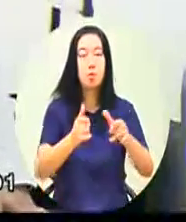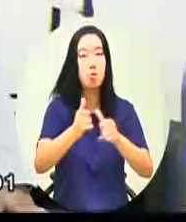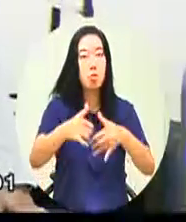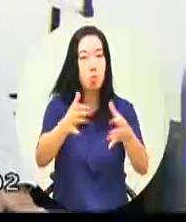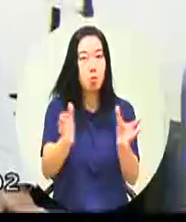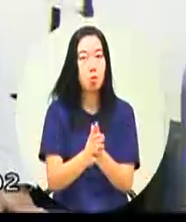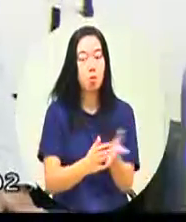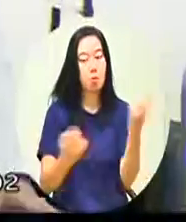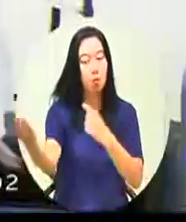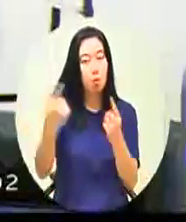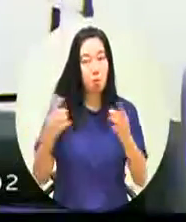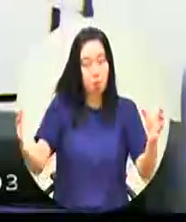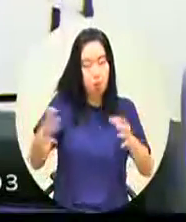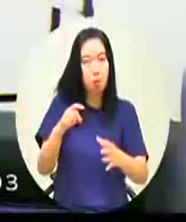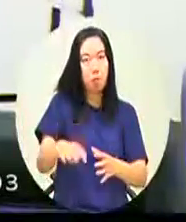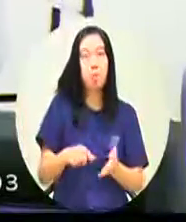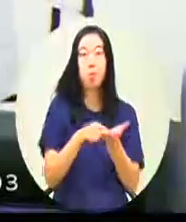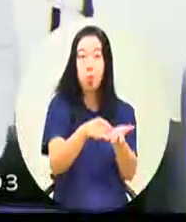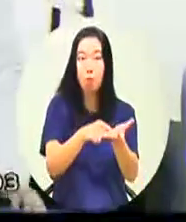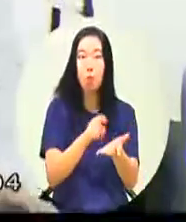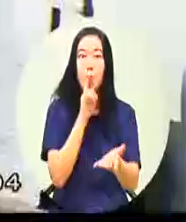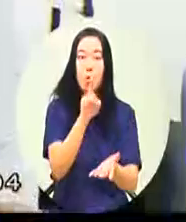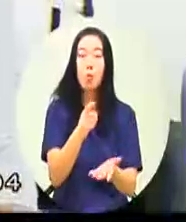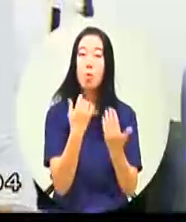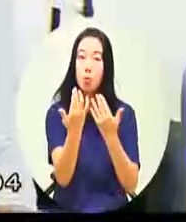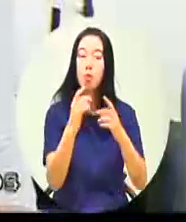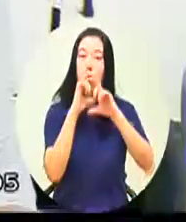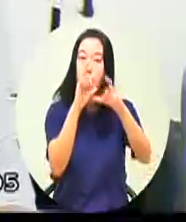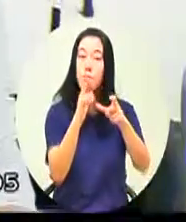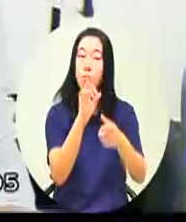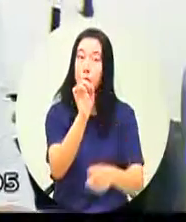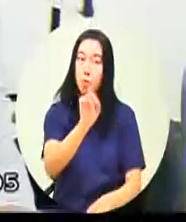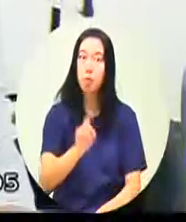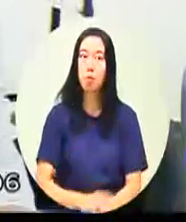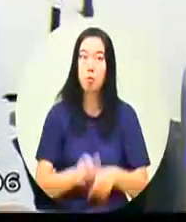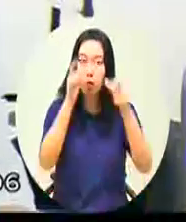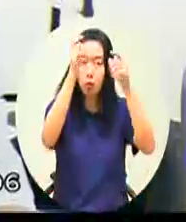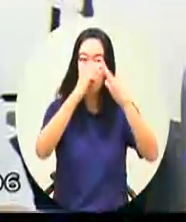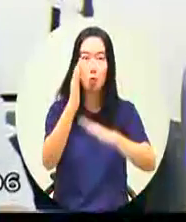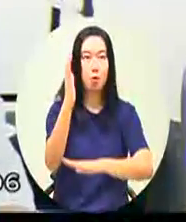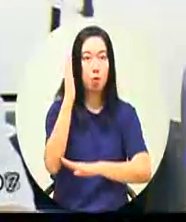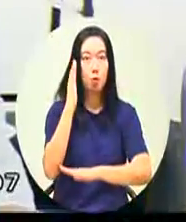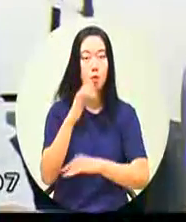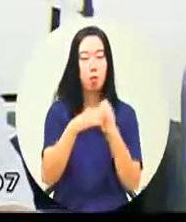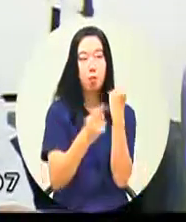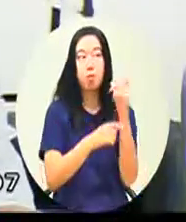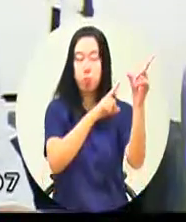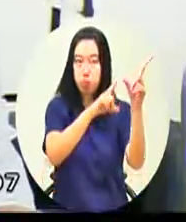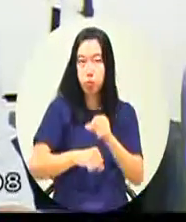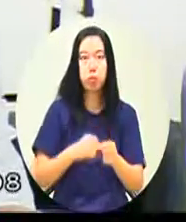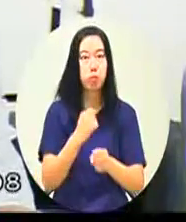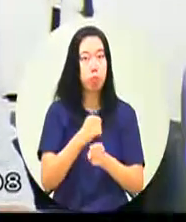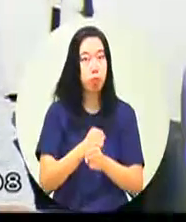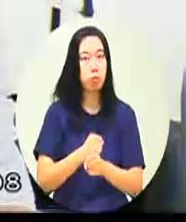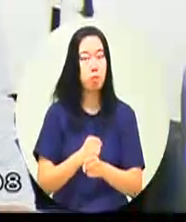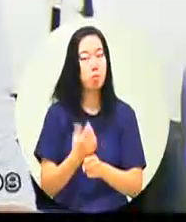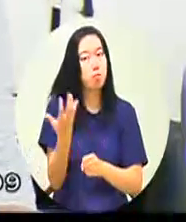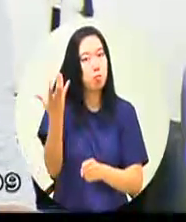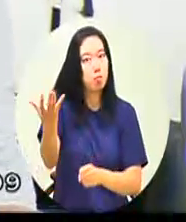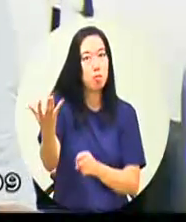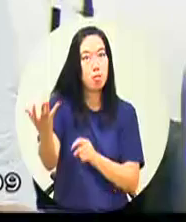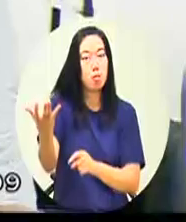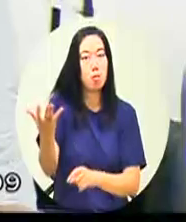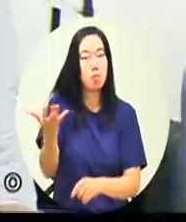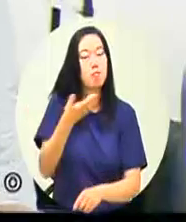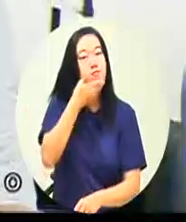请的时候，他很明确的讲哦，高雄市政府都是依法行政，将以大多数人的最大